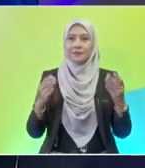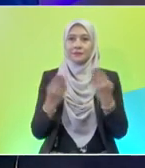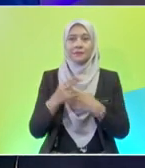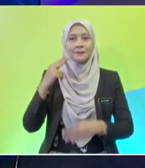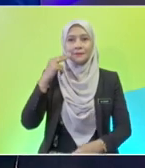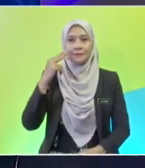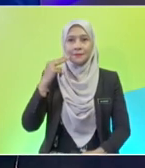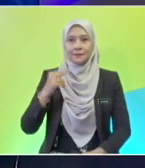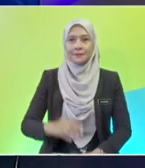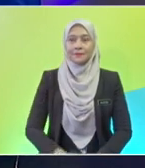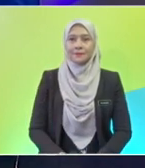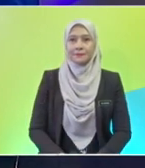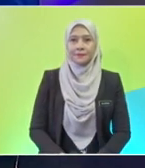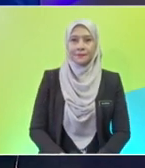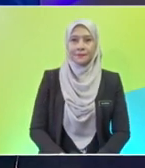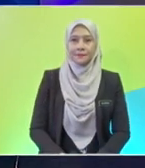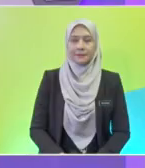jadi itu adalah